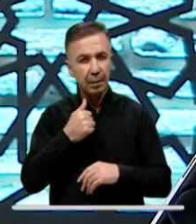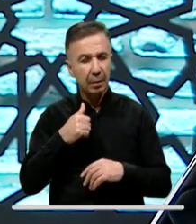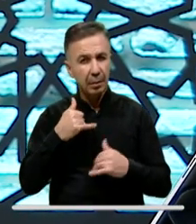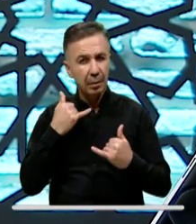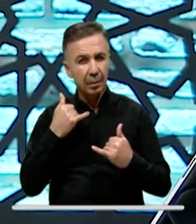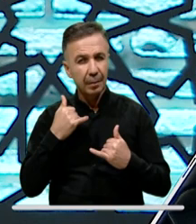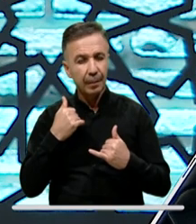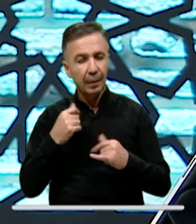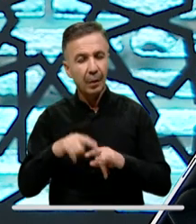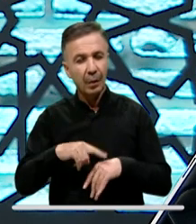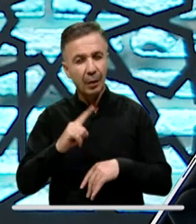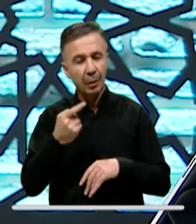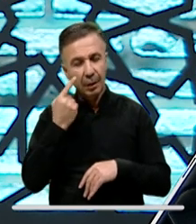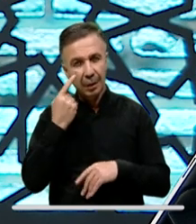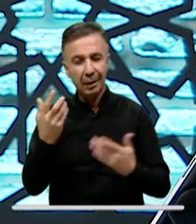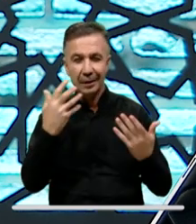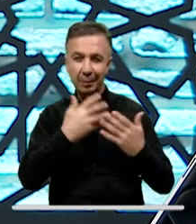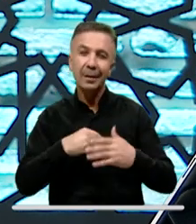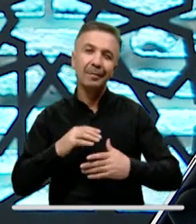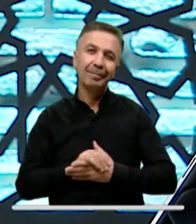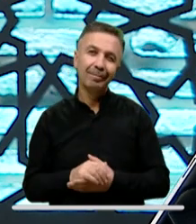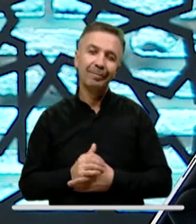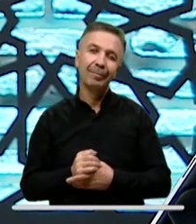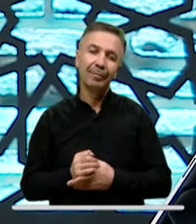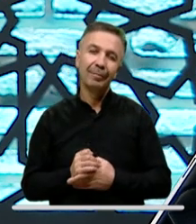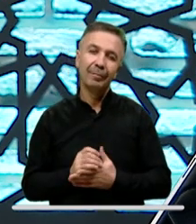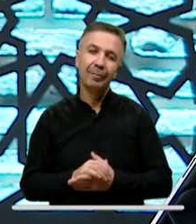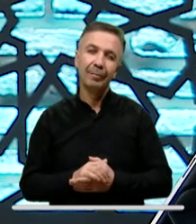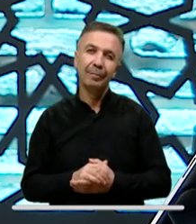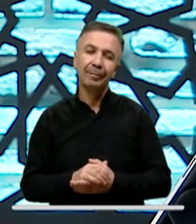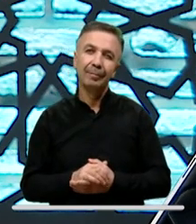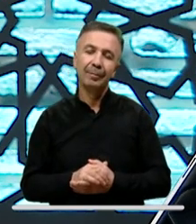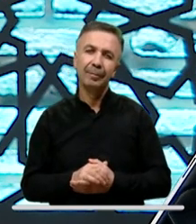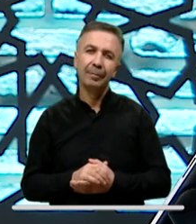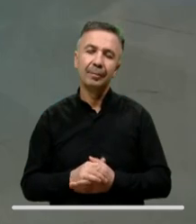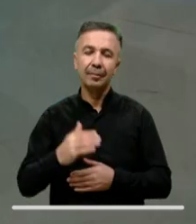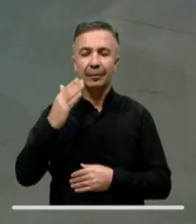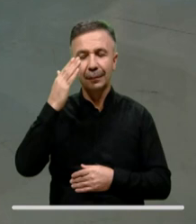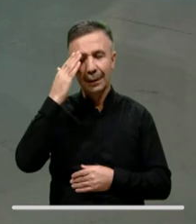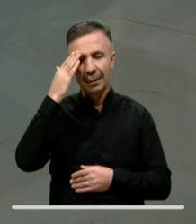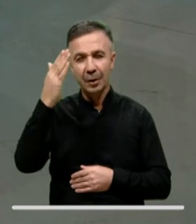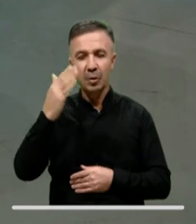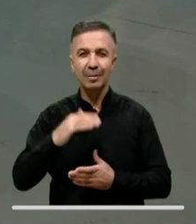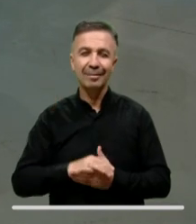Hoş bulduk. Hayırlı akşamlar, iyi yayınlar temenni ediyoruz. Teşekkür ederiz İsmail Bey. Selamun aleyküm bu arada. Ve aleyküm